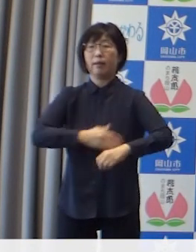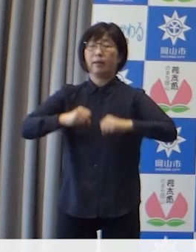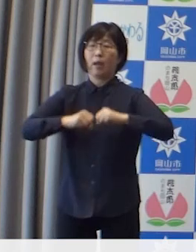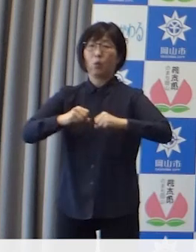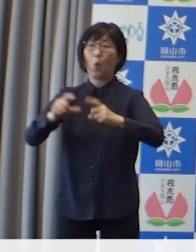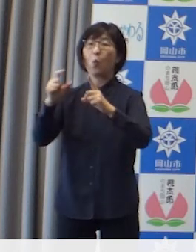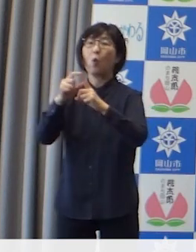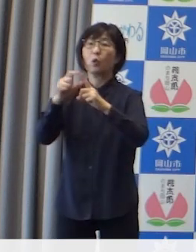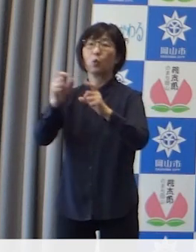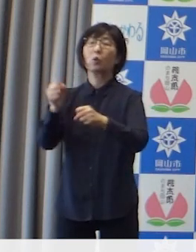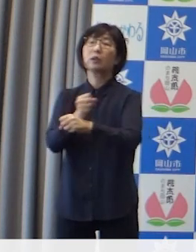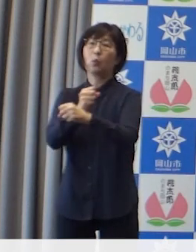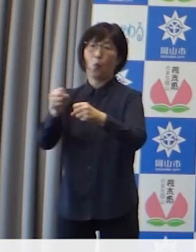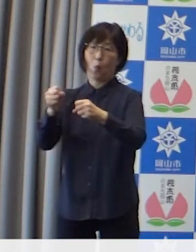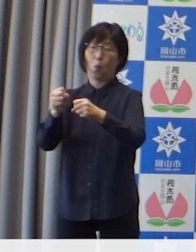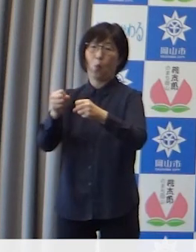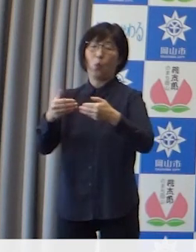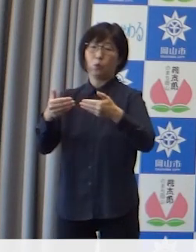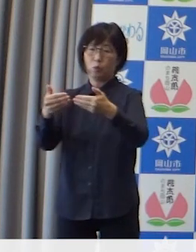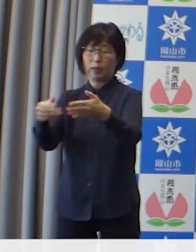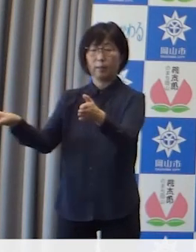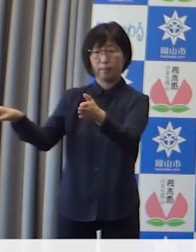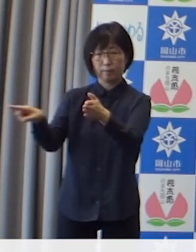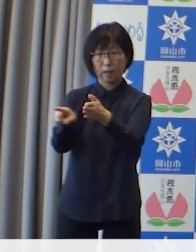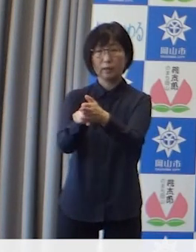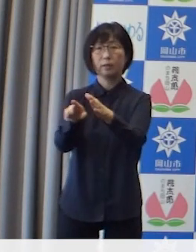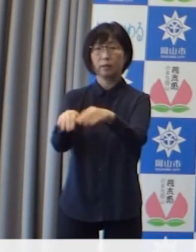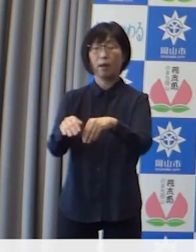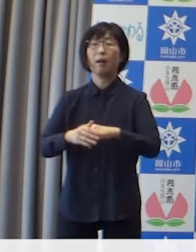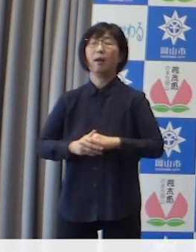ント事業を進めてまいりました。